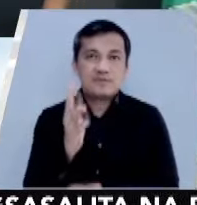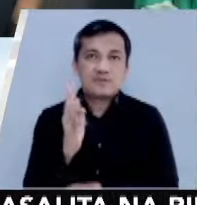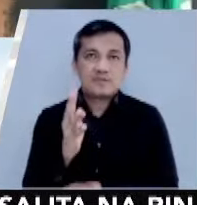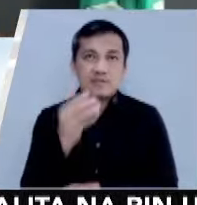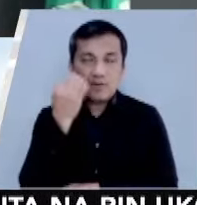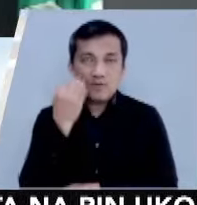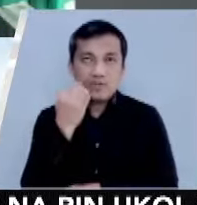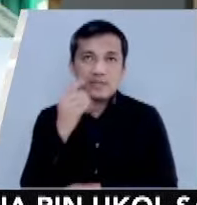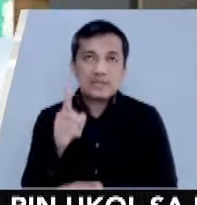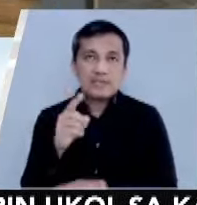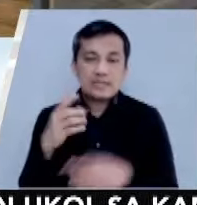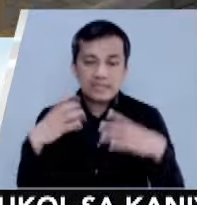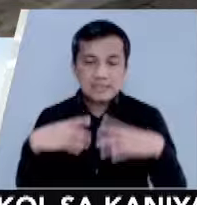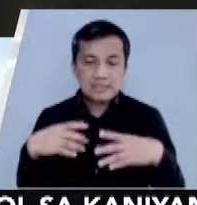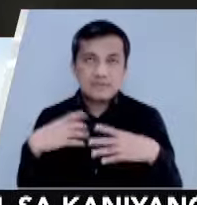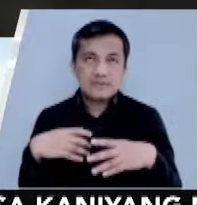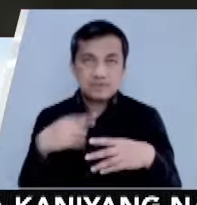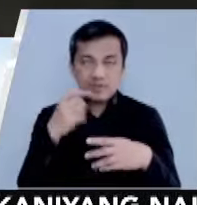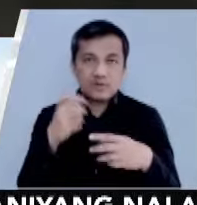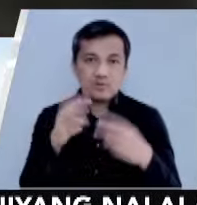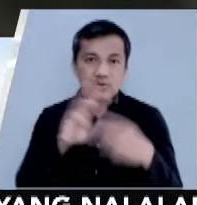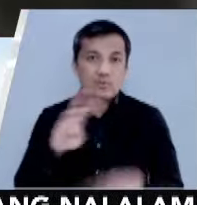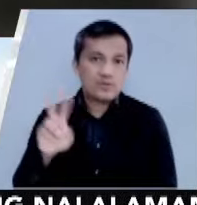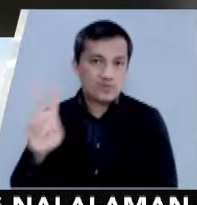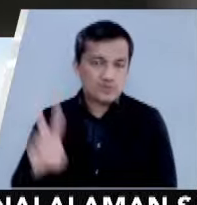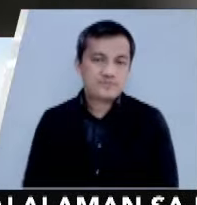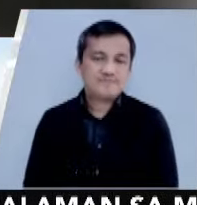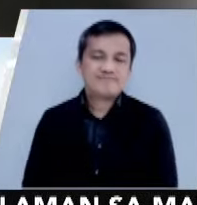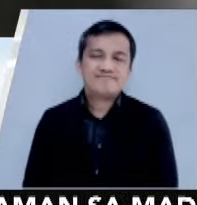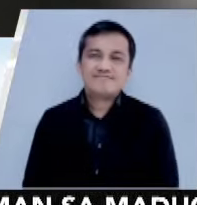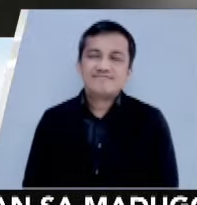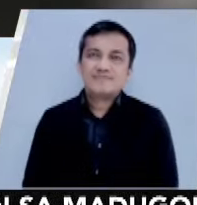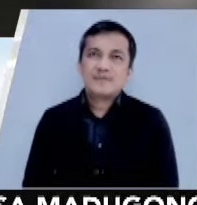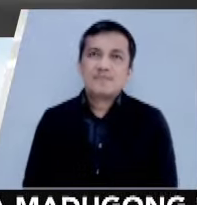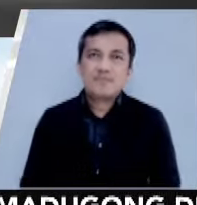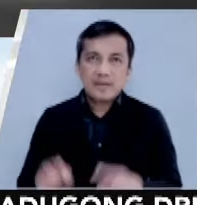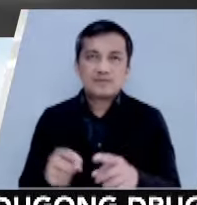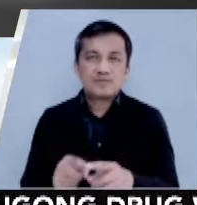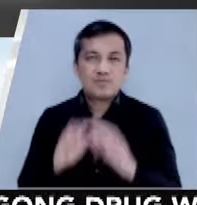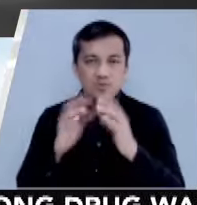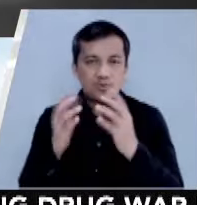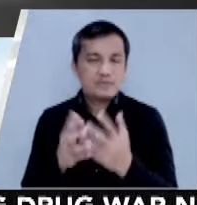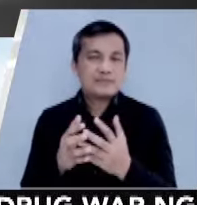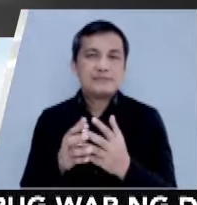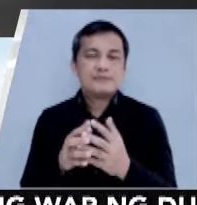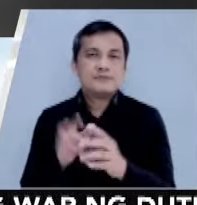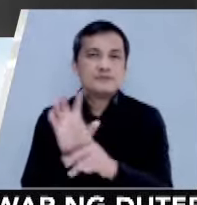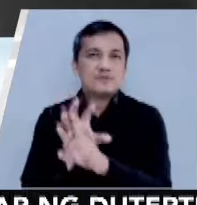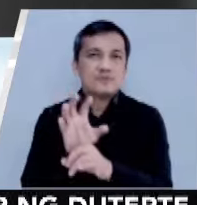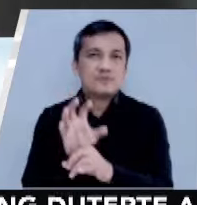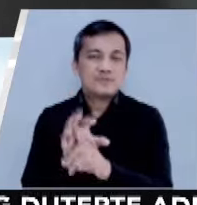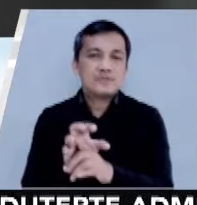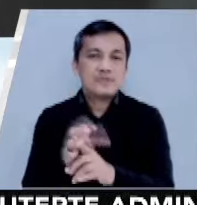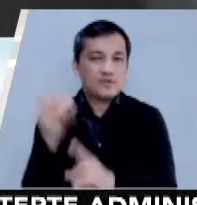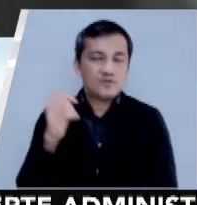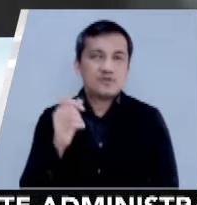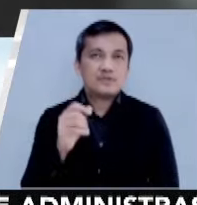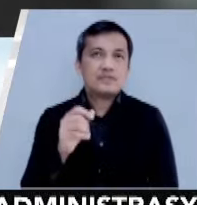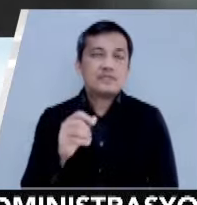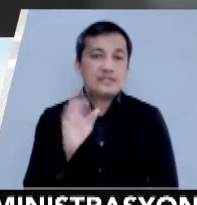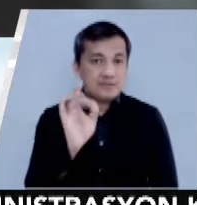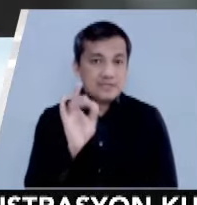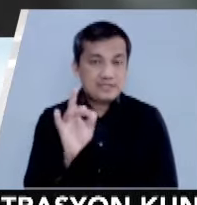tela dahil sa World War II. Pero naging worldwide fashion trend ito noong dekada 80 kung saan iba't